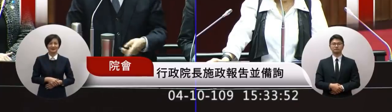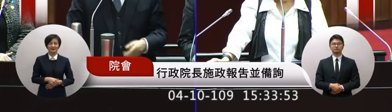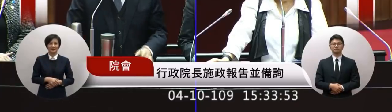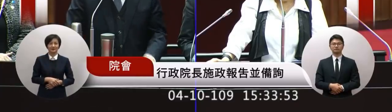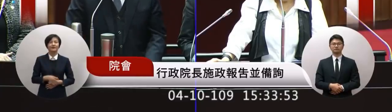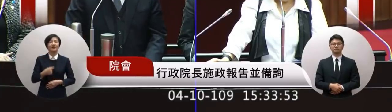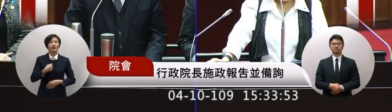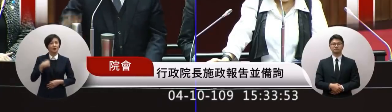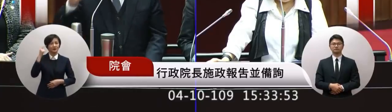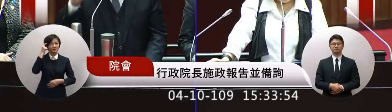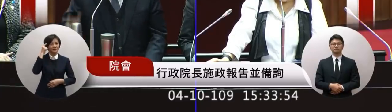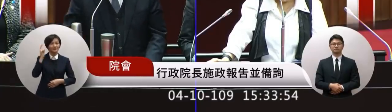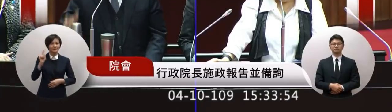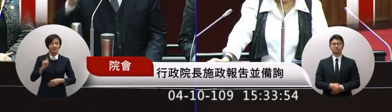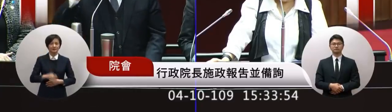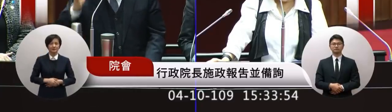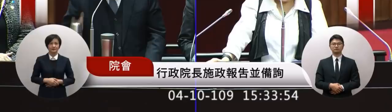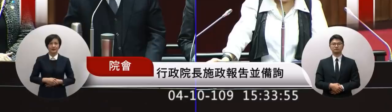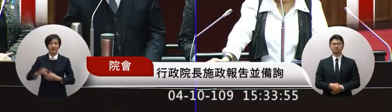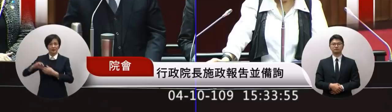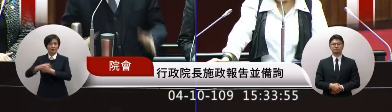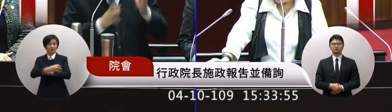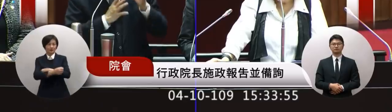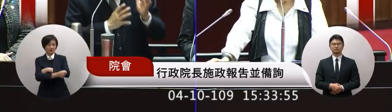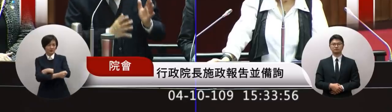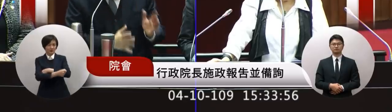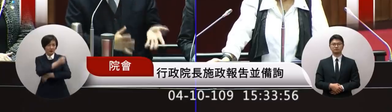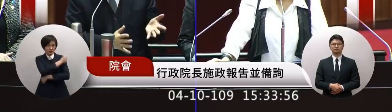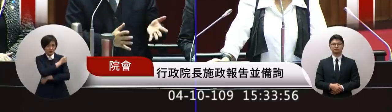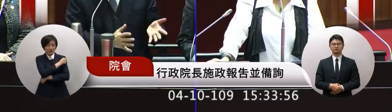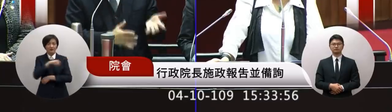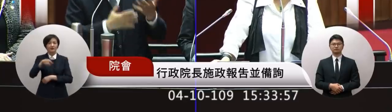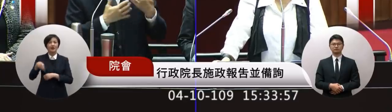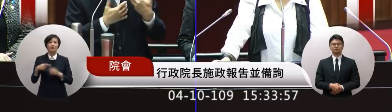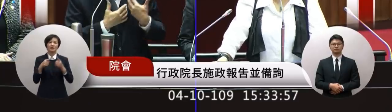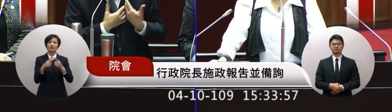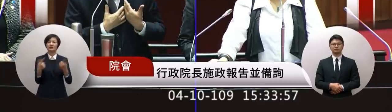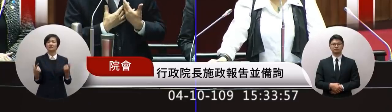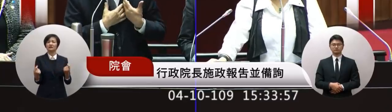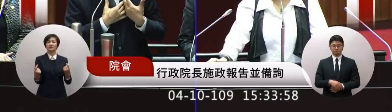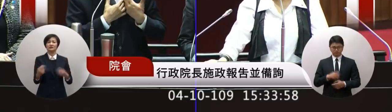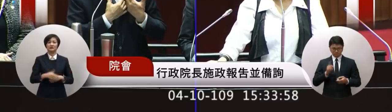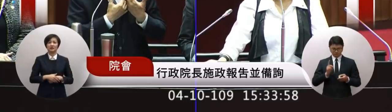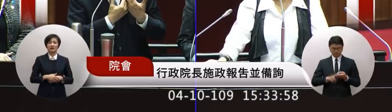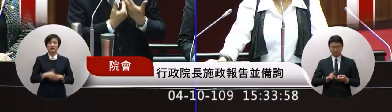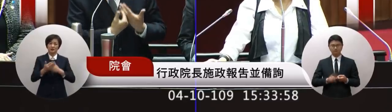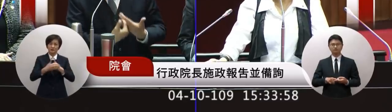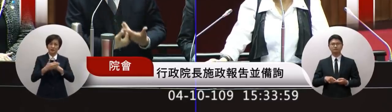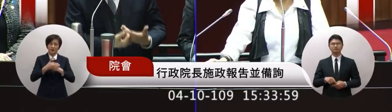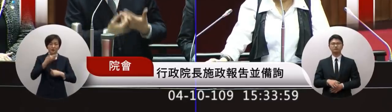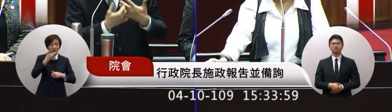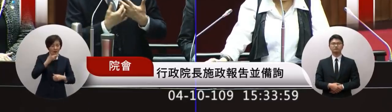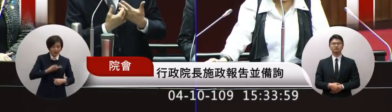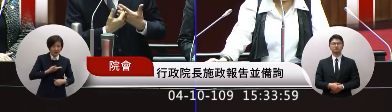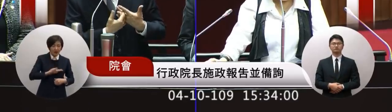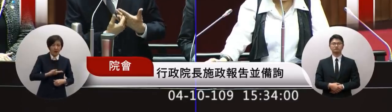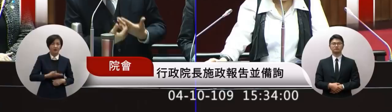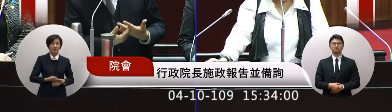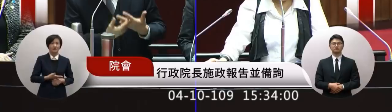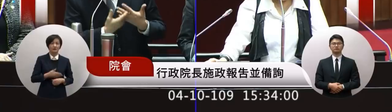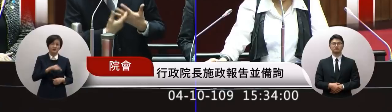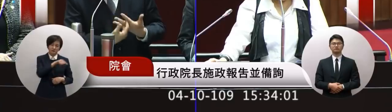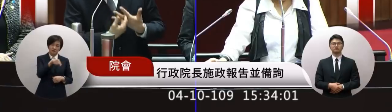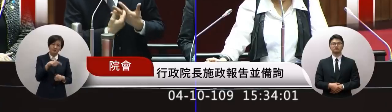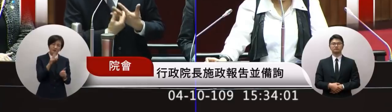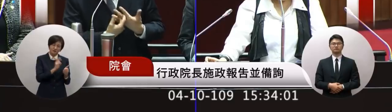我是认为外籍移工也是人，尤其是来照顾我们的长辈或者这